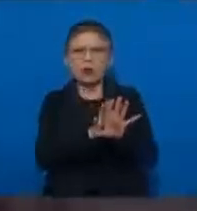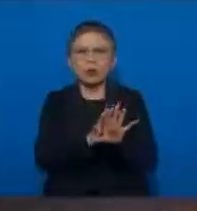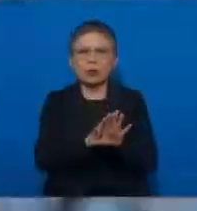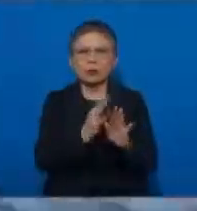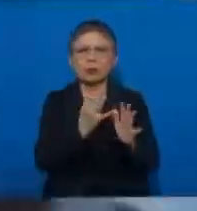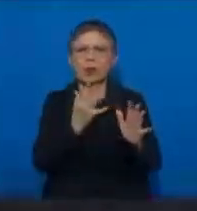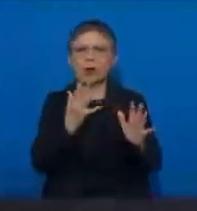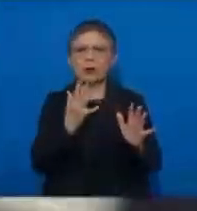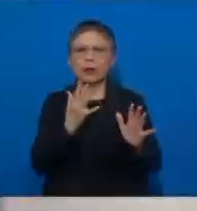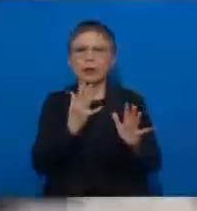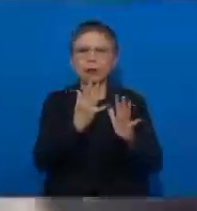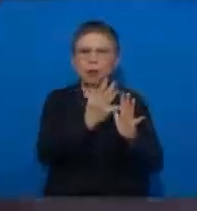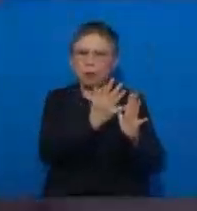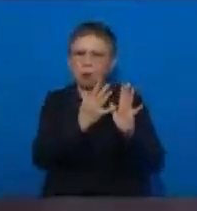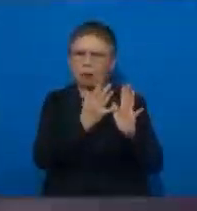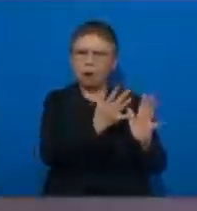mengantri.